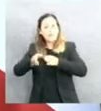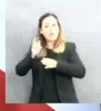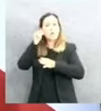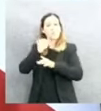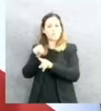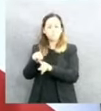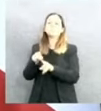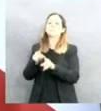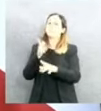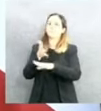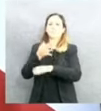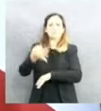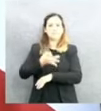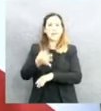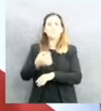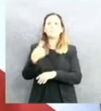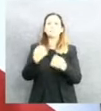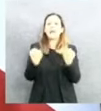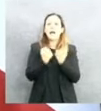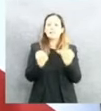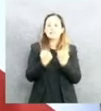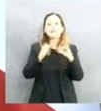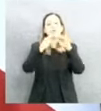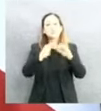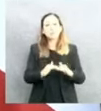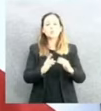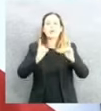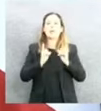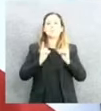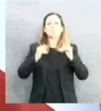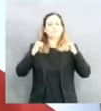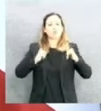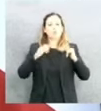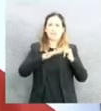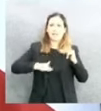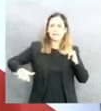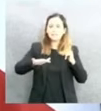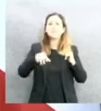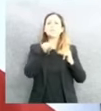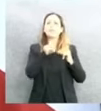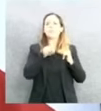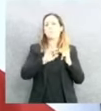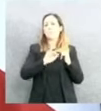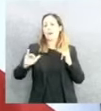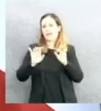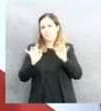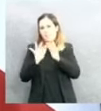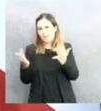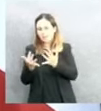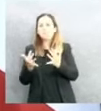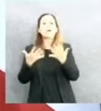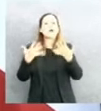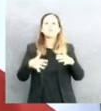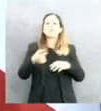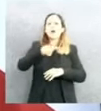Questa attività di controllo a tutela della salute e della sicurezza dei cittadini è, al di là dell'emergenza Covid, uno dei